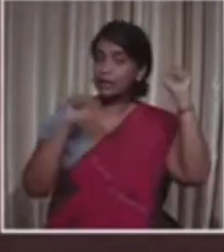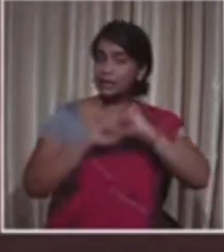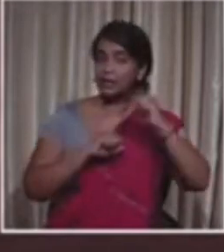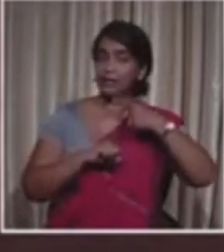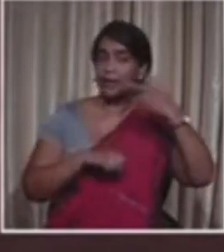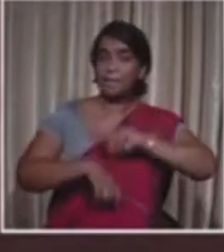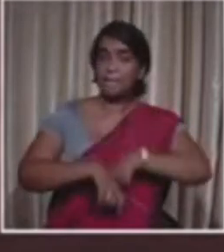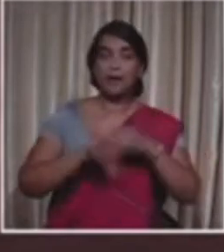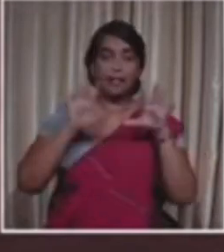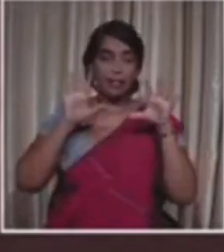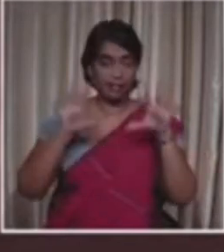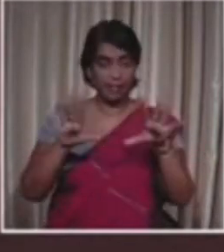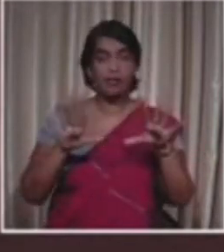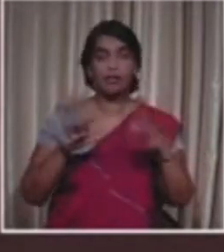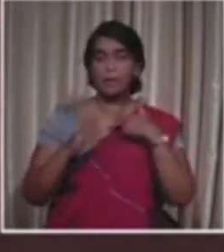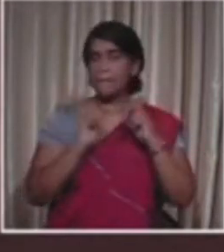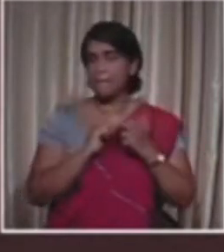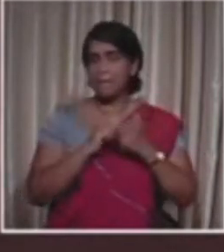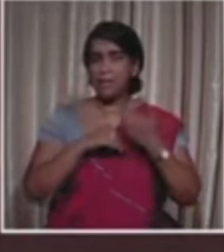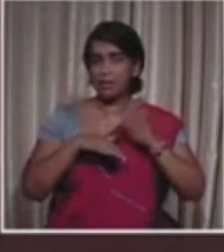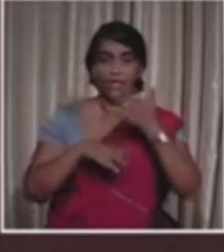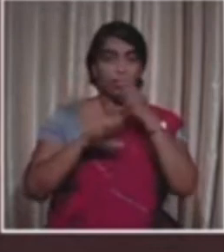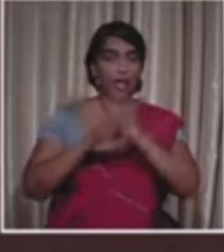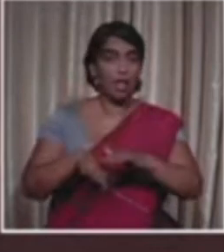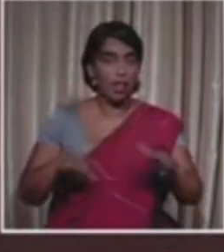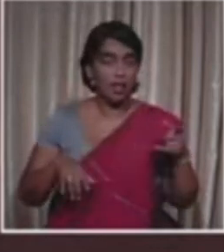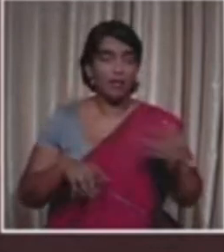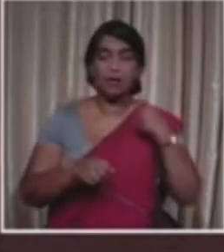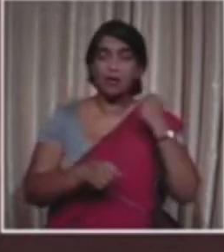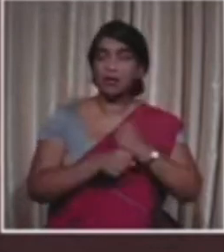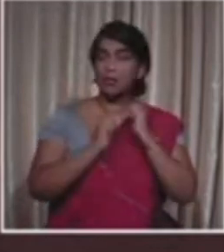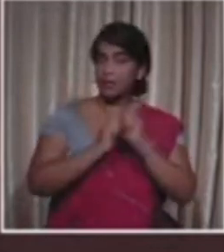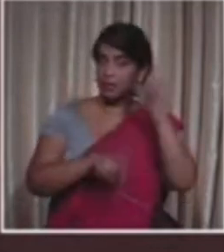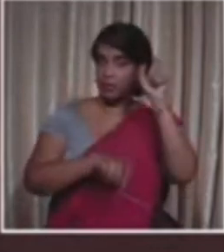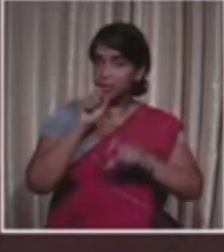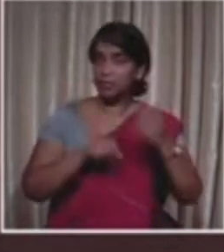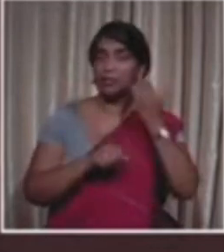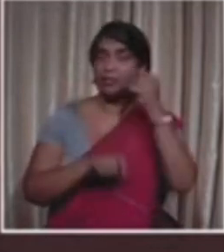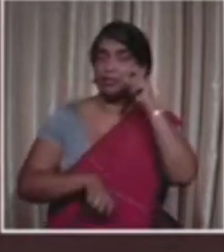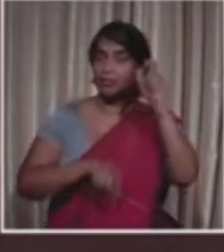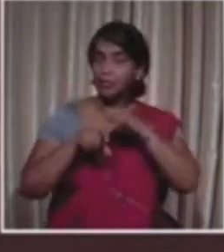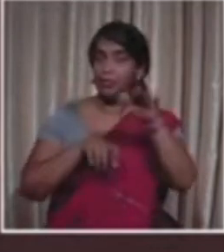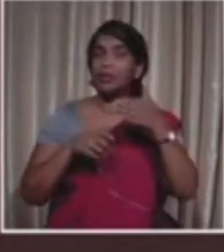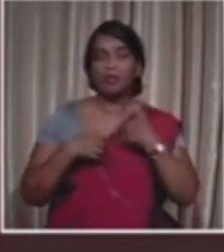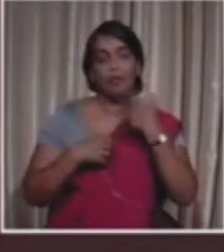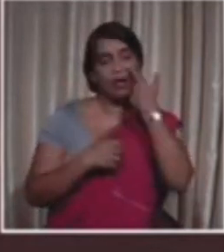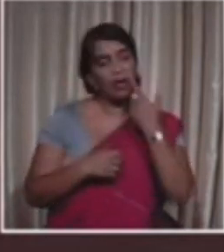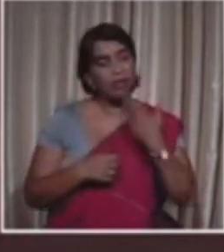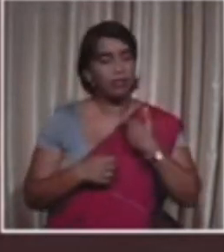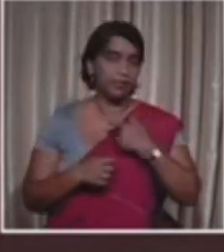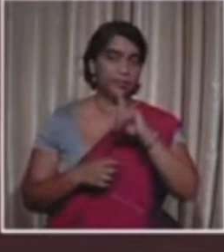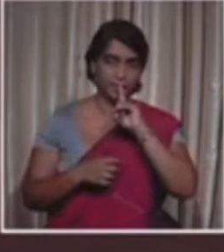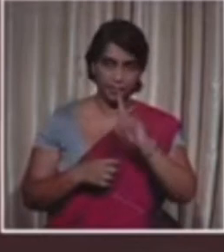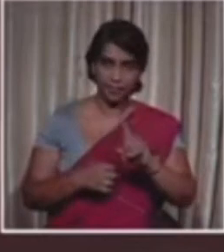පැය 10කට ආසන්න කාලයක් පීඩාවට පත් වුණු පාසල් ළමුන් රජයේ සේවකයන් ඇතුළු සාමාන්‍ය ජනතාවටත් අපේ කනගාටුව පළ